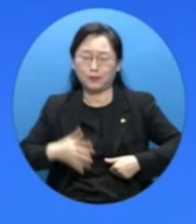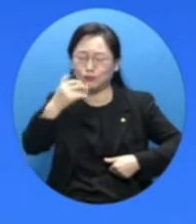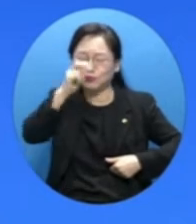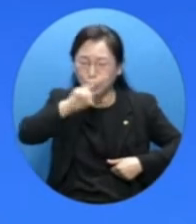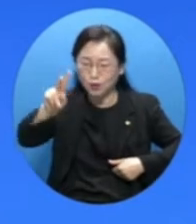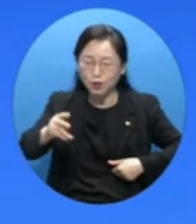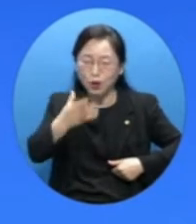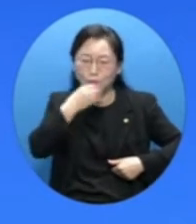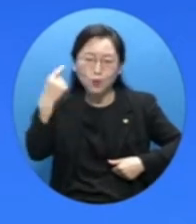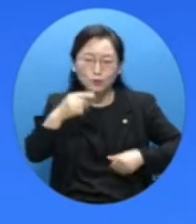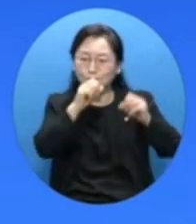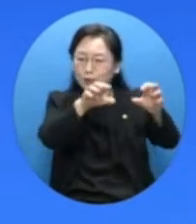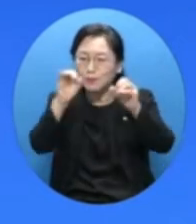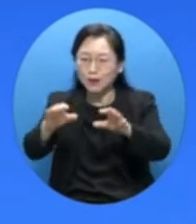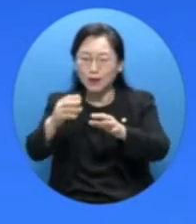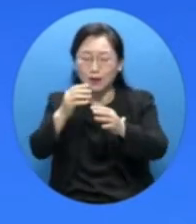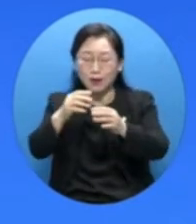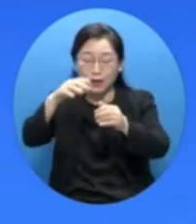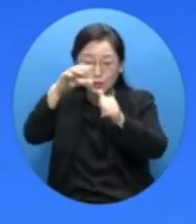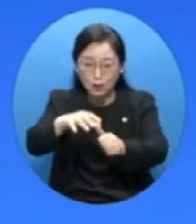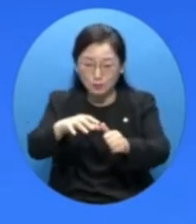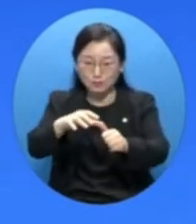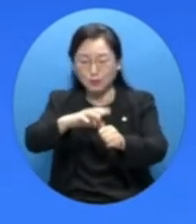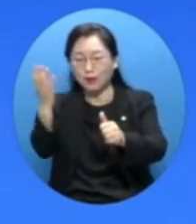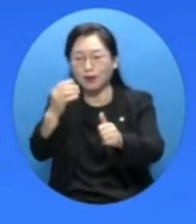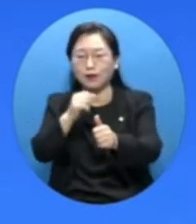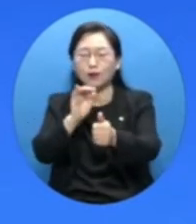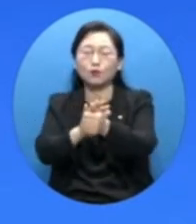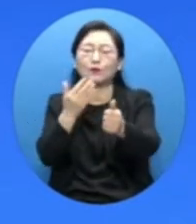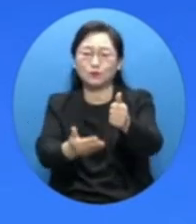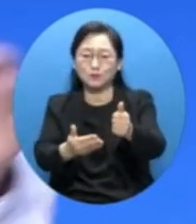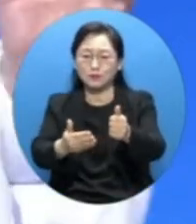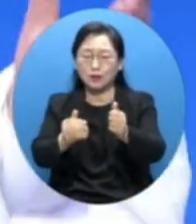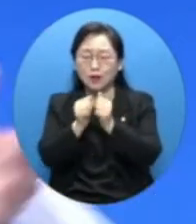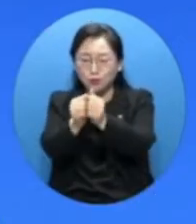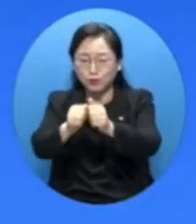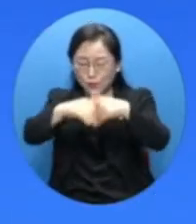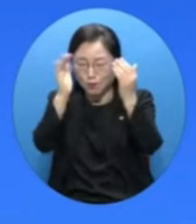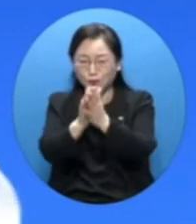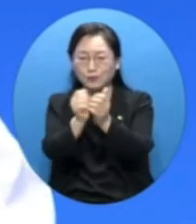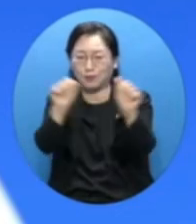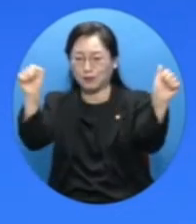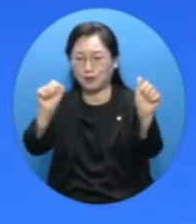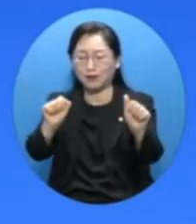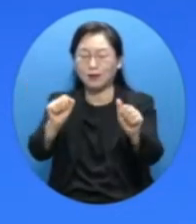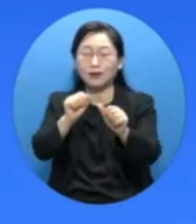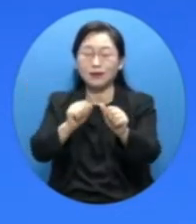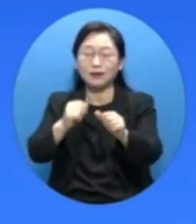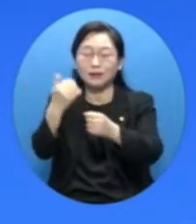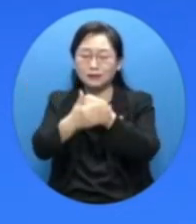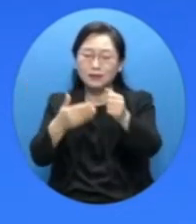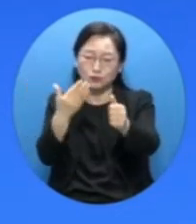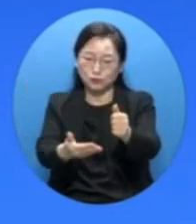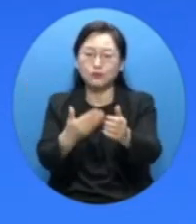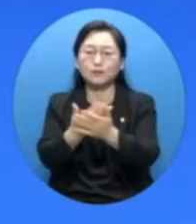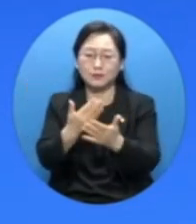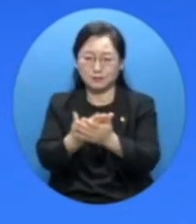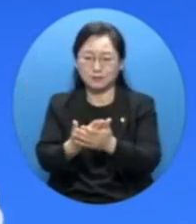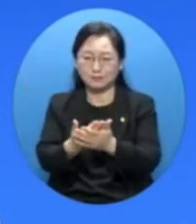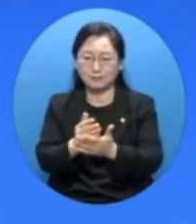주의 보험을 두고 나서 그들을 그 절망에서 자유케 하여 주옵소서. 포로된 모든 자들을 자유케 하는 은혜를 우리에게 허락하여